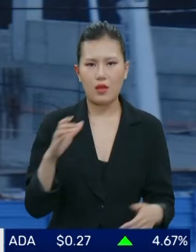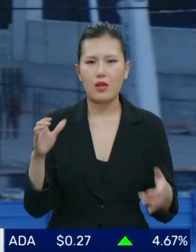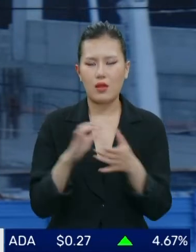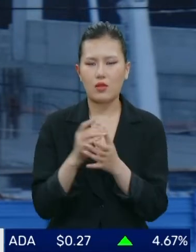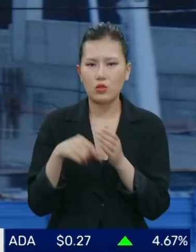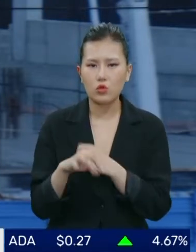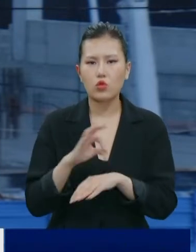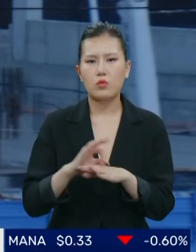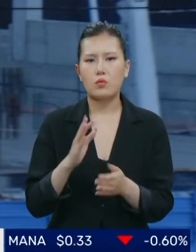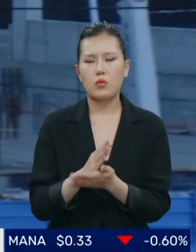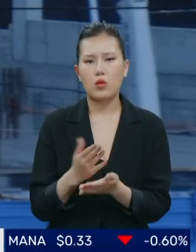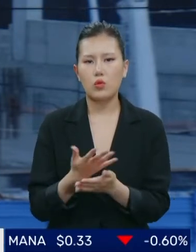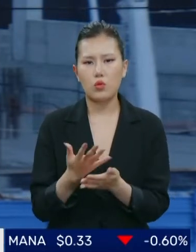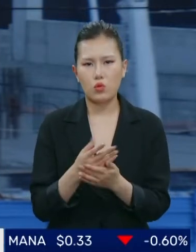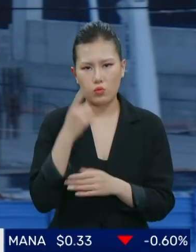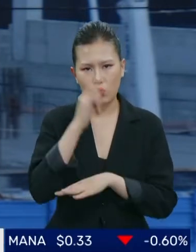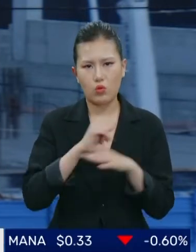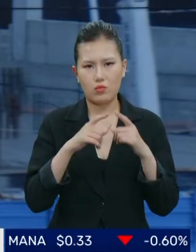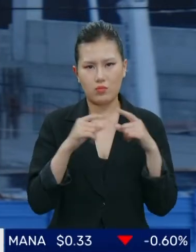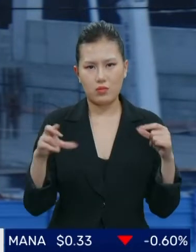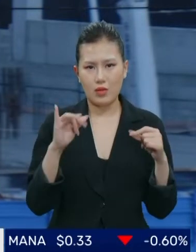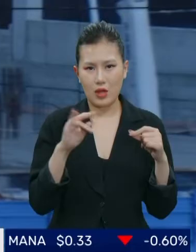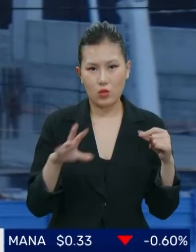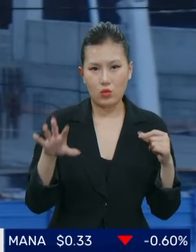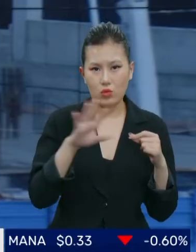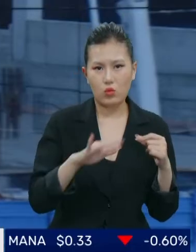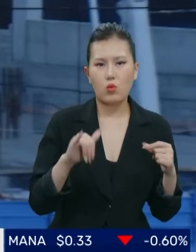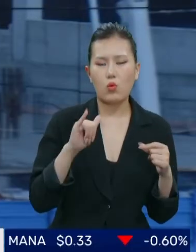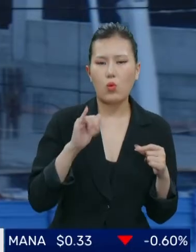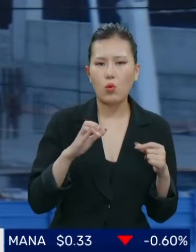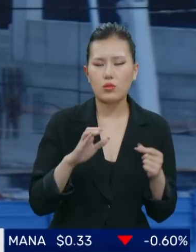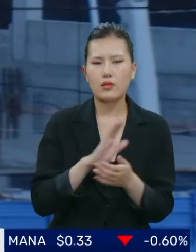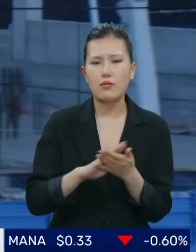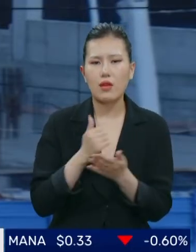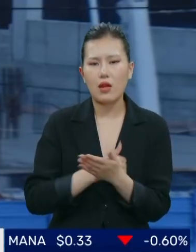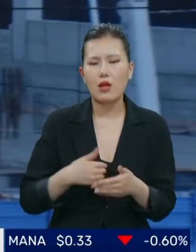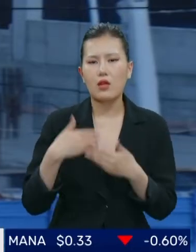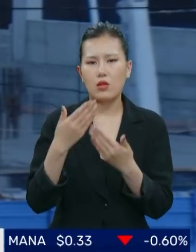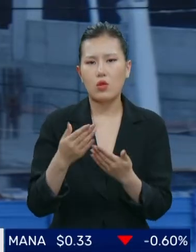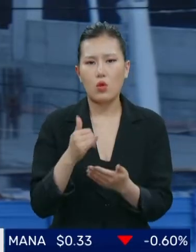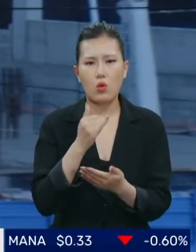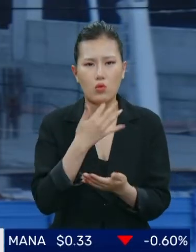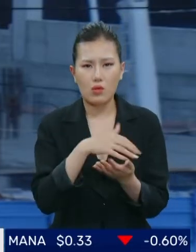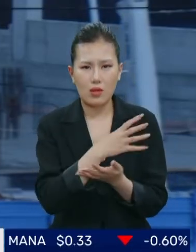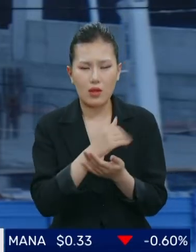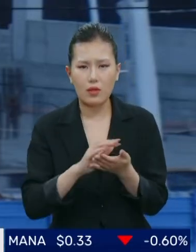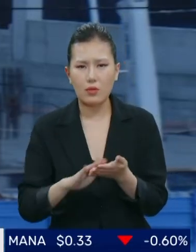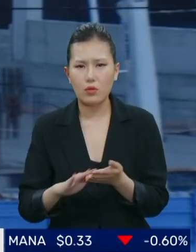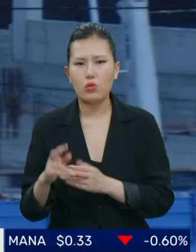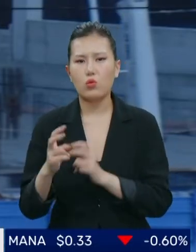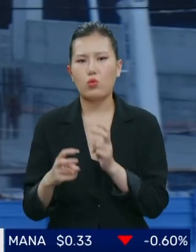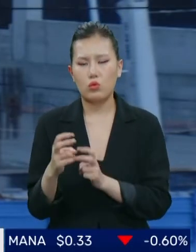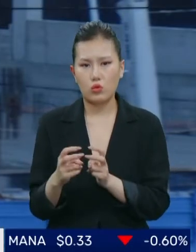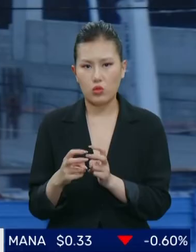нь баруун бүсийг цэвэр усаар хангах ус гүн цэвэршүүлэх үйлдвэр. Ус гүн цэвэршүүлэх үйлдвэрийн бүтээн байгуулалтын ажил одоо 40 орчим